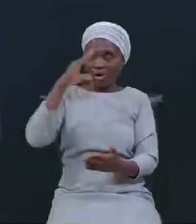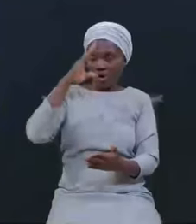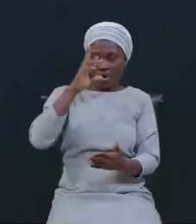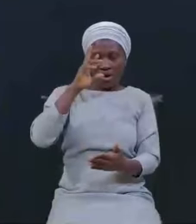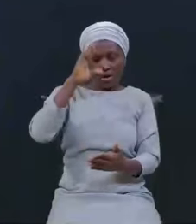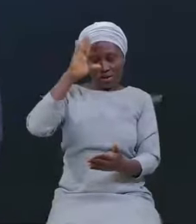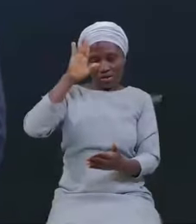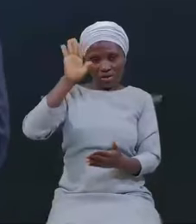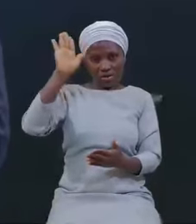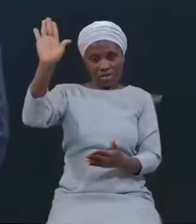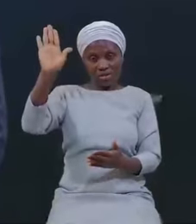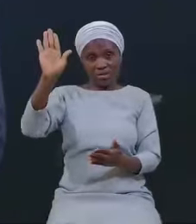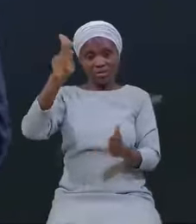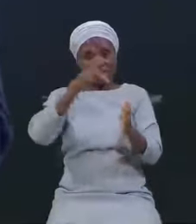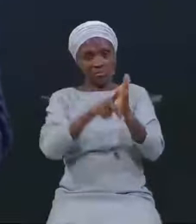Pourquoi?